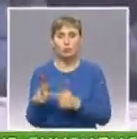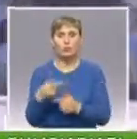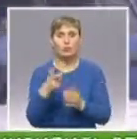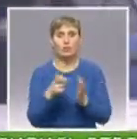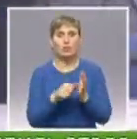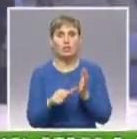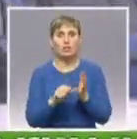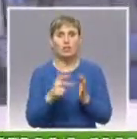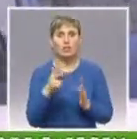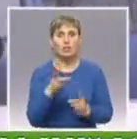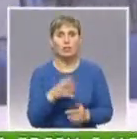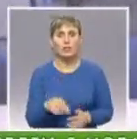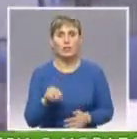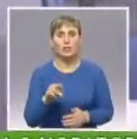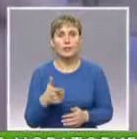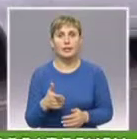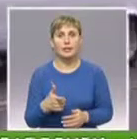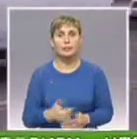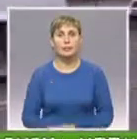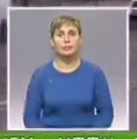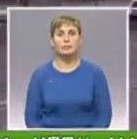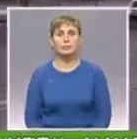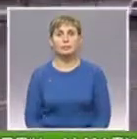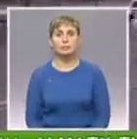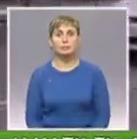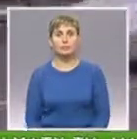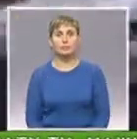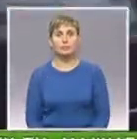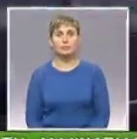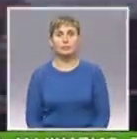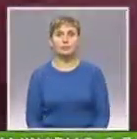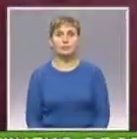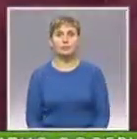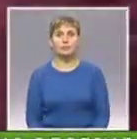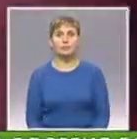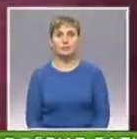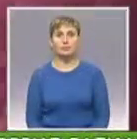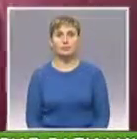263 миллиарда тенге. Амина Абдрахманова, Арсен Сандыбаев, телеканал Алматы.